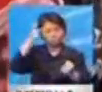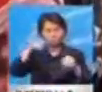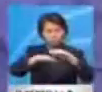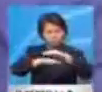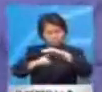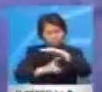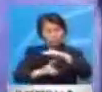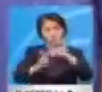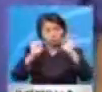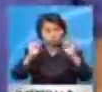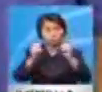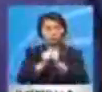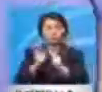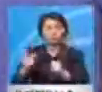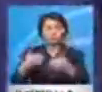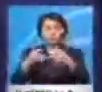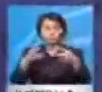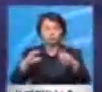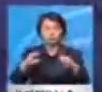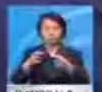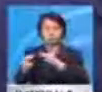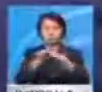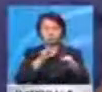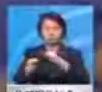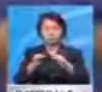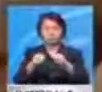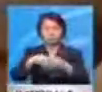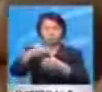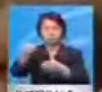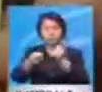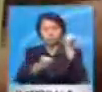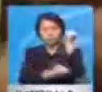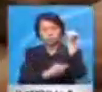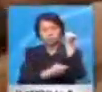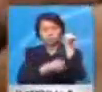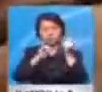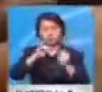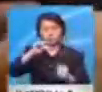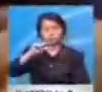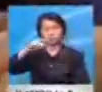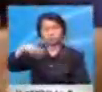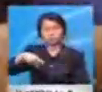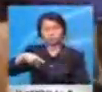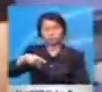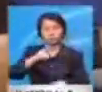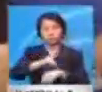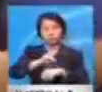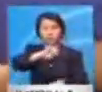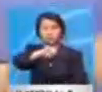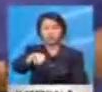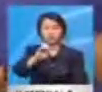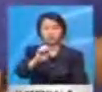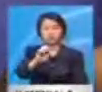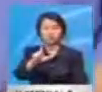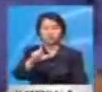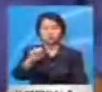meyakinkan beliau merasmikan Majlis penerangan insentif pengeluaran getah ipg peringkat parlimen Juli